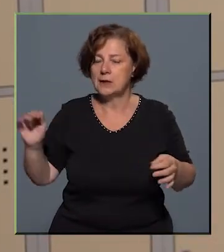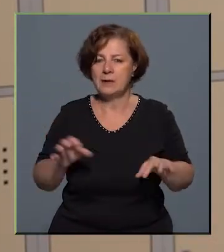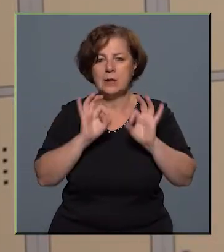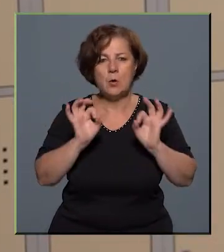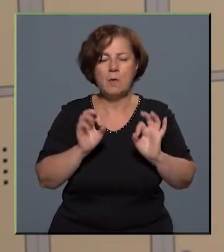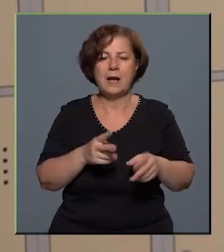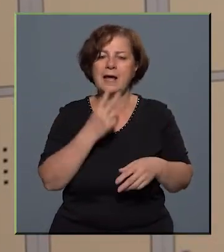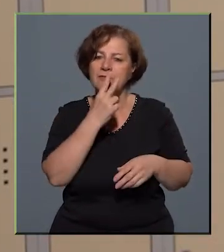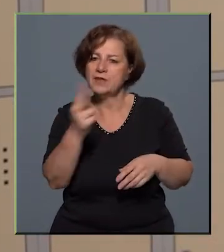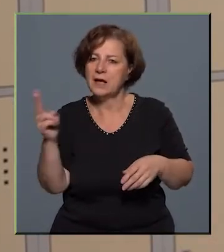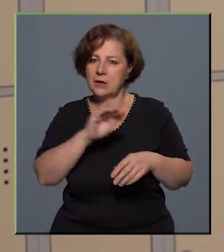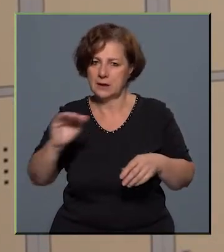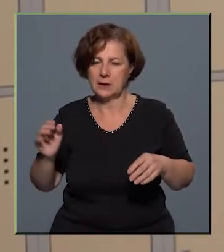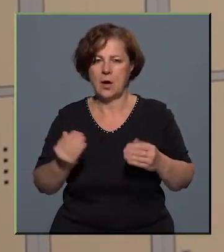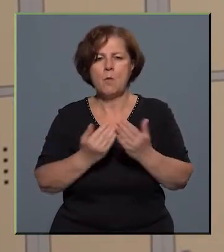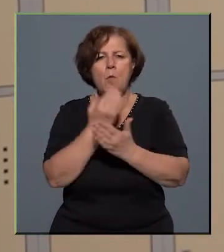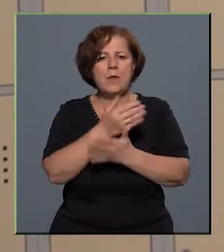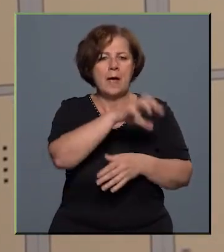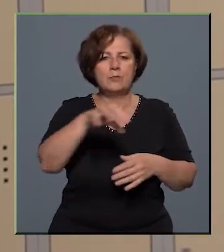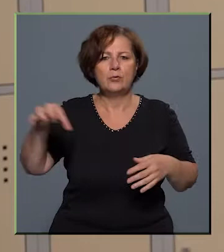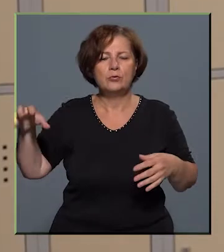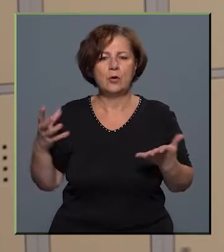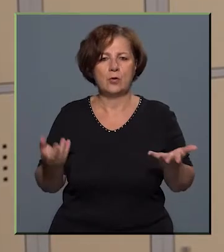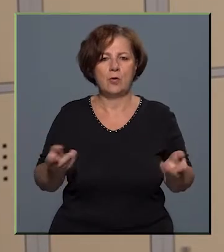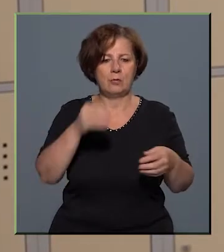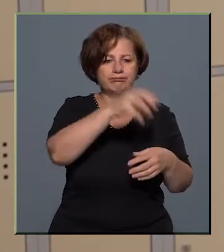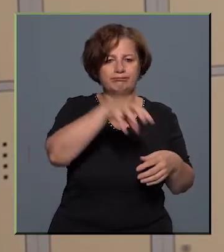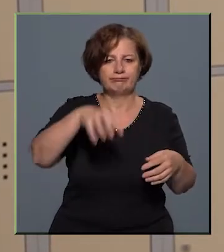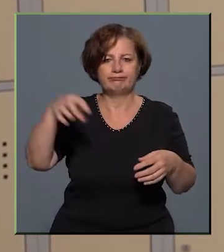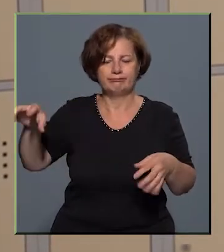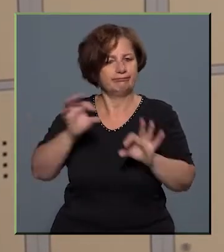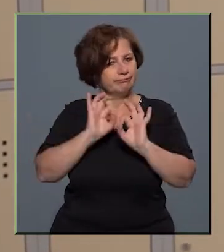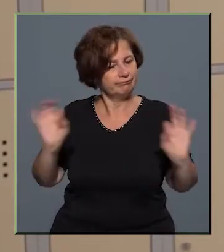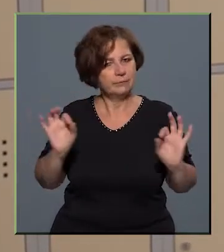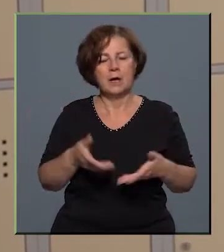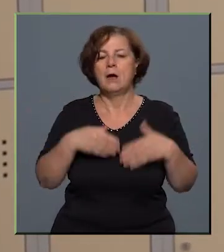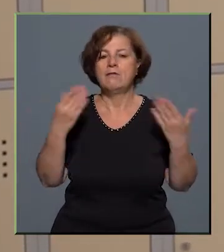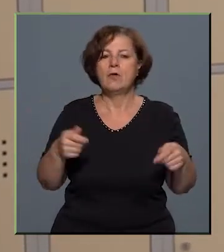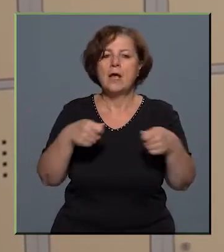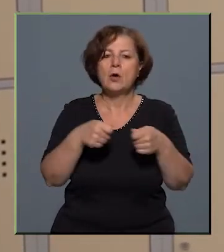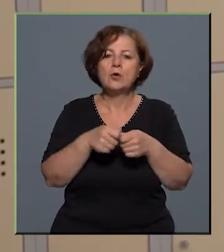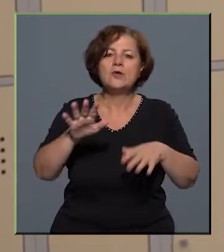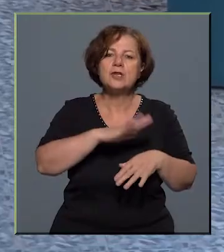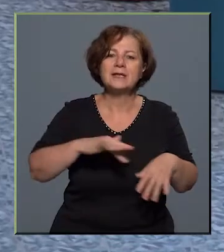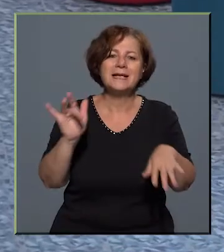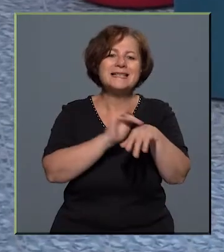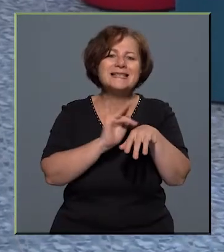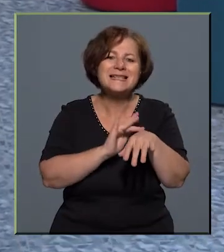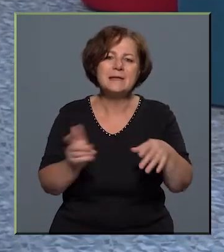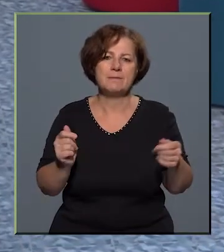jobban oda lehet figyelni. Modern butorokkal legyenek nyilván berendezve, de főleg az, hogy a közösségi terek